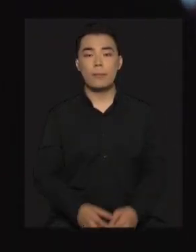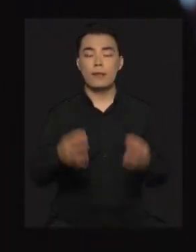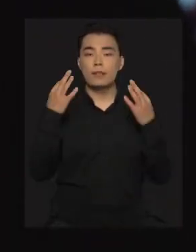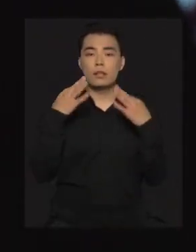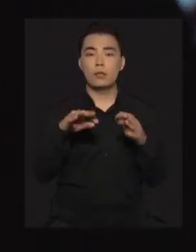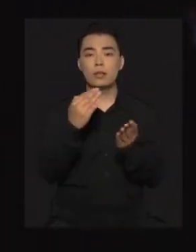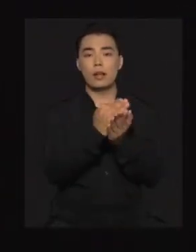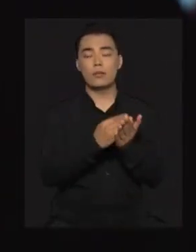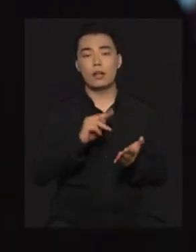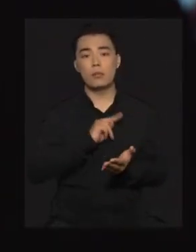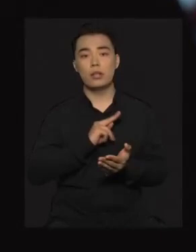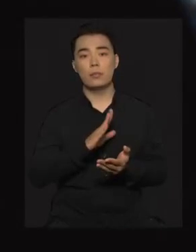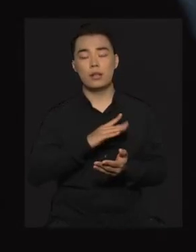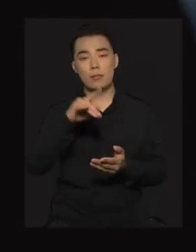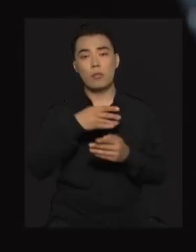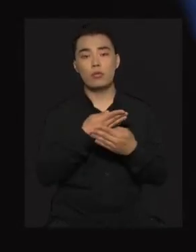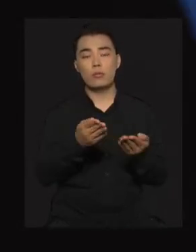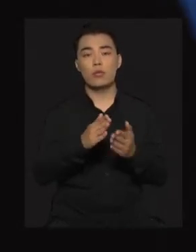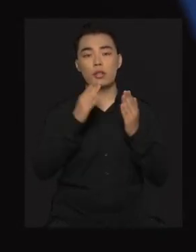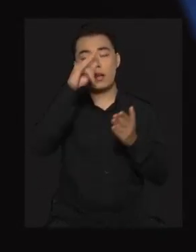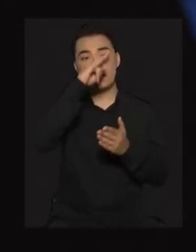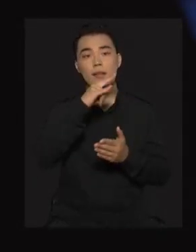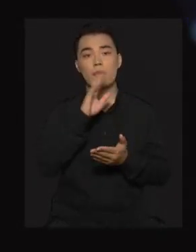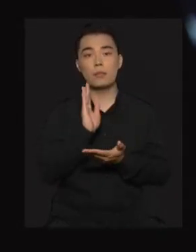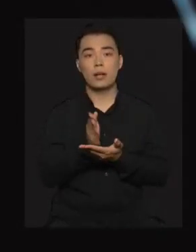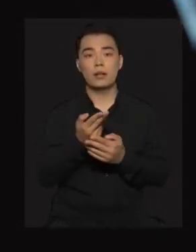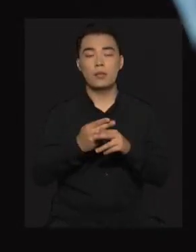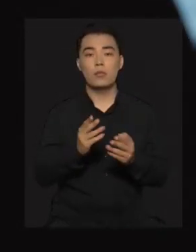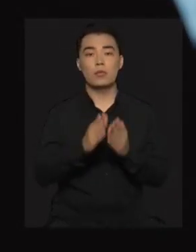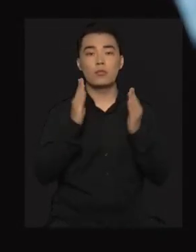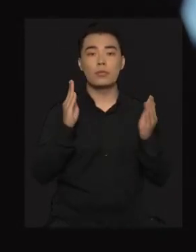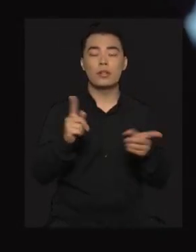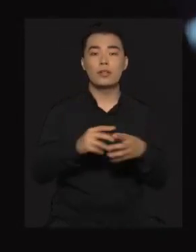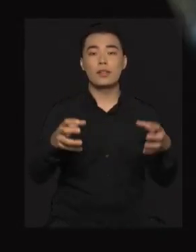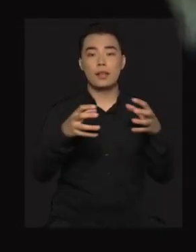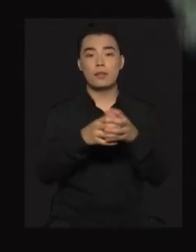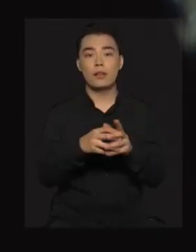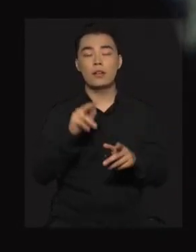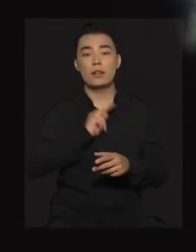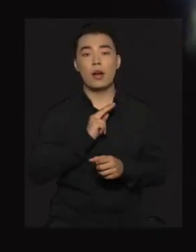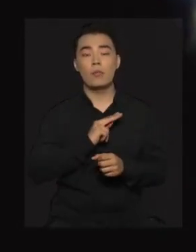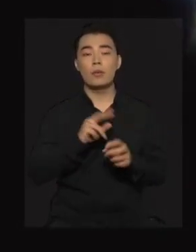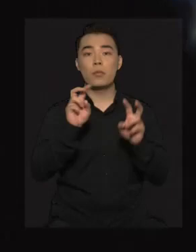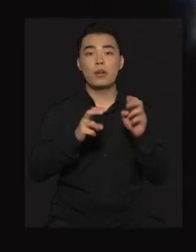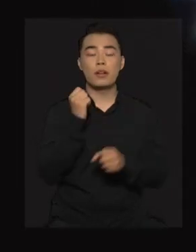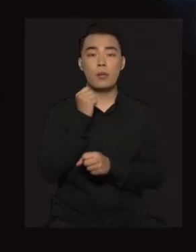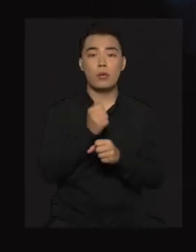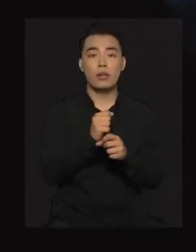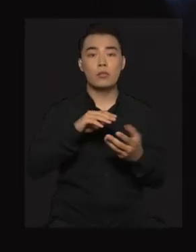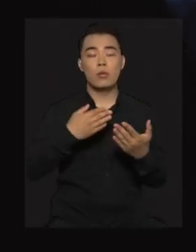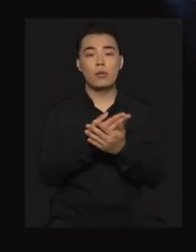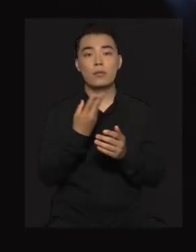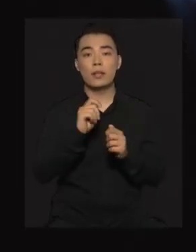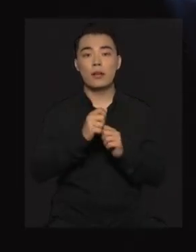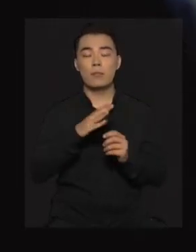Свободный график работы выбирают все больше казахстанцев. По данным крупнейшего сервиса по поиску работы, за год число